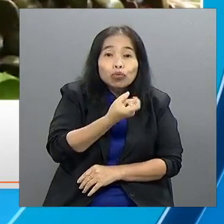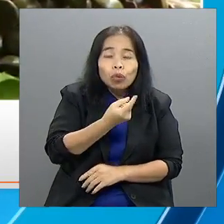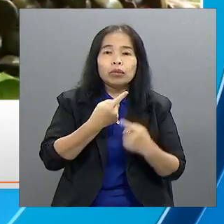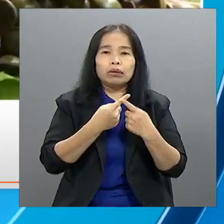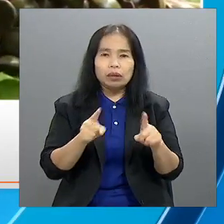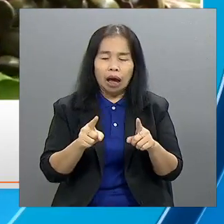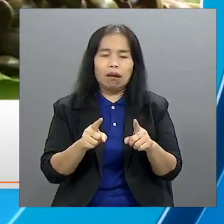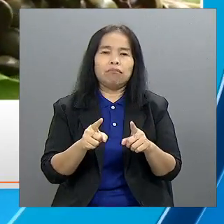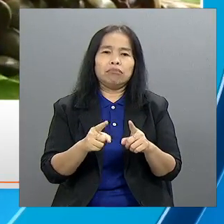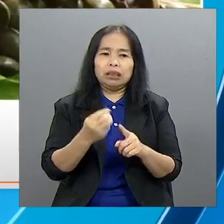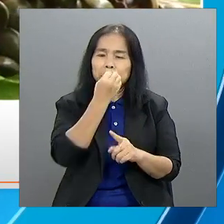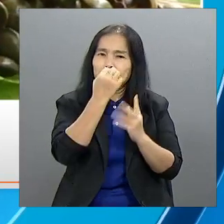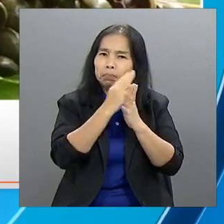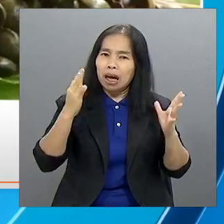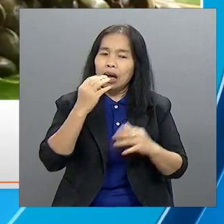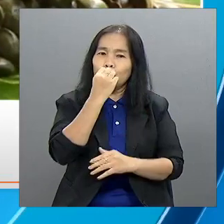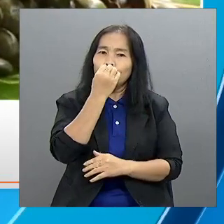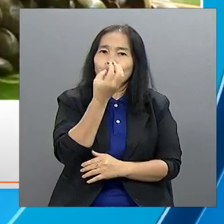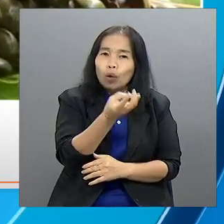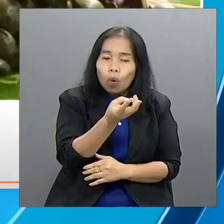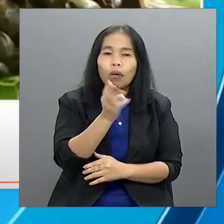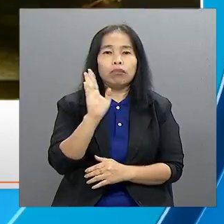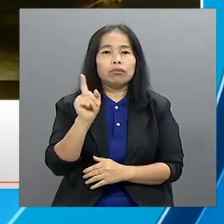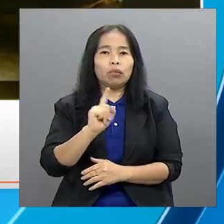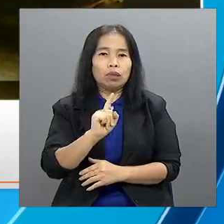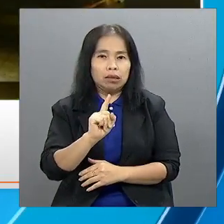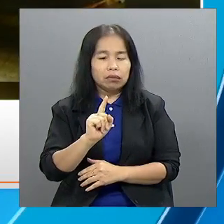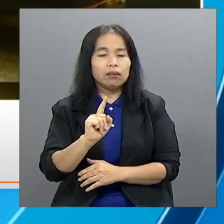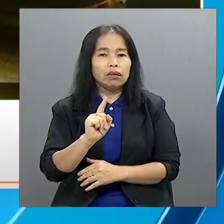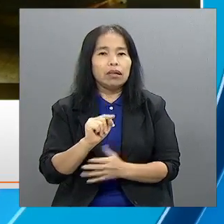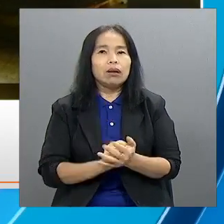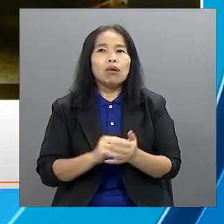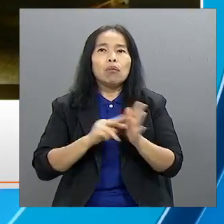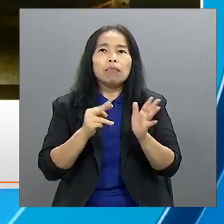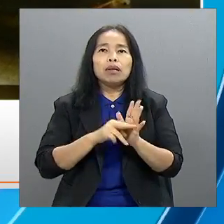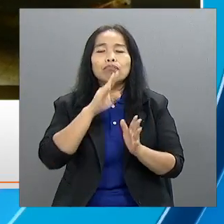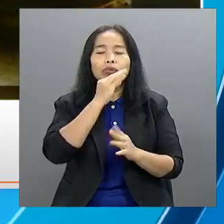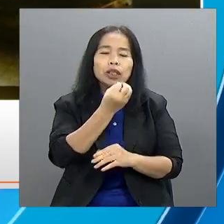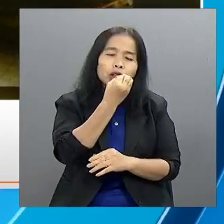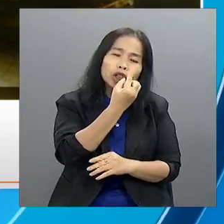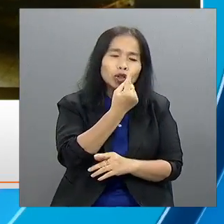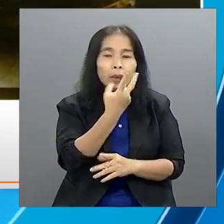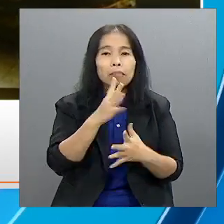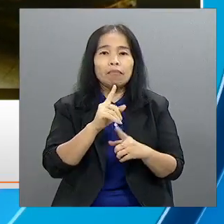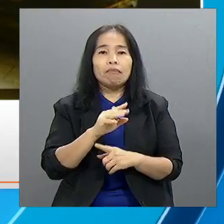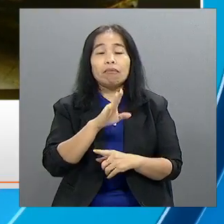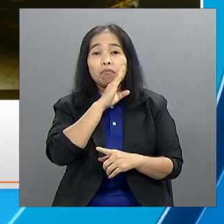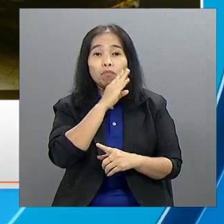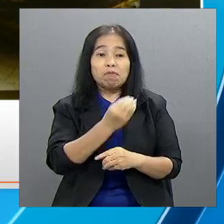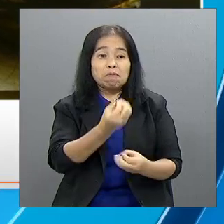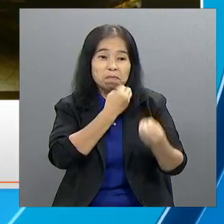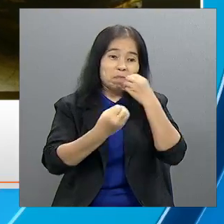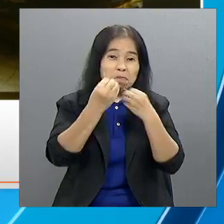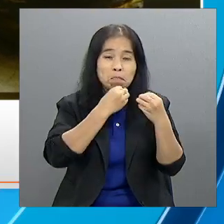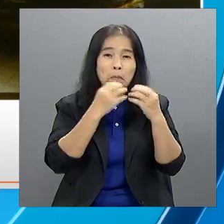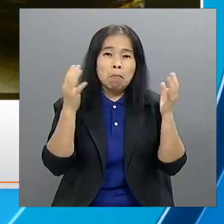ที่ด้วยแต่ละพื้นที่จริงๆมันอาจจะมีปริมาณอาจจะแตกต่างกันบ้างนะฮะแต่ถ้าเราบริโภคไปเยอะๆจำนวนมากๆนะ